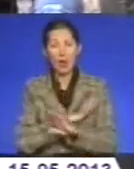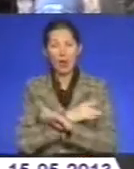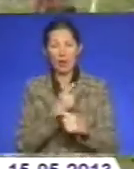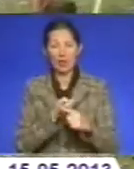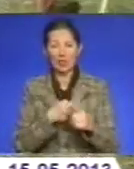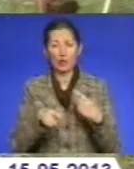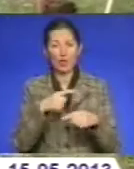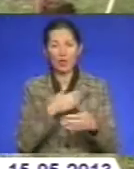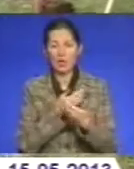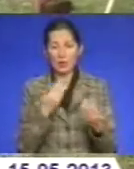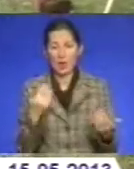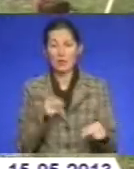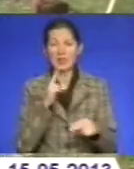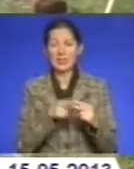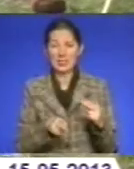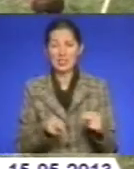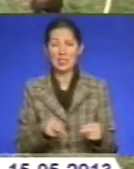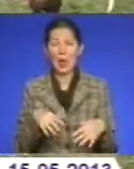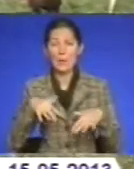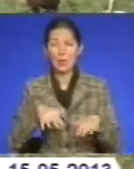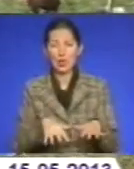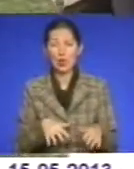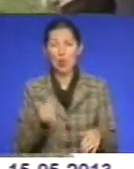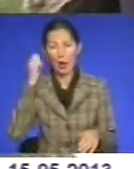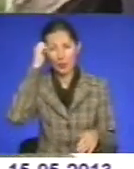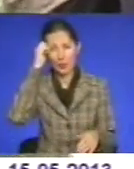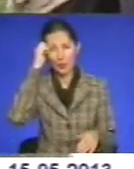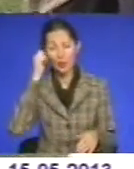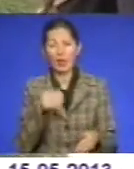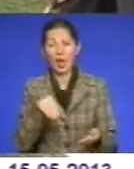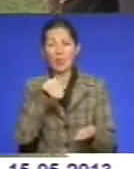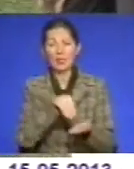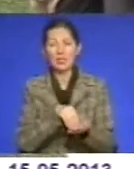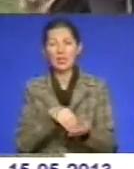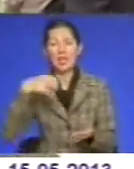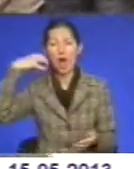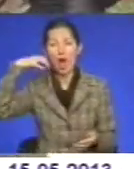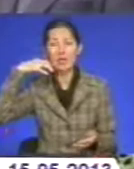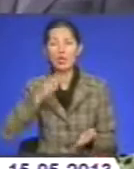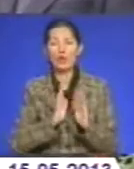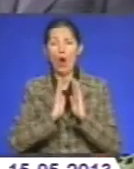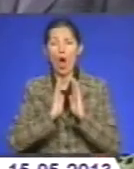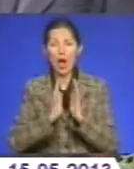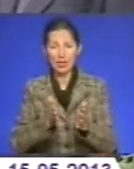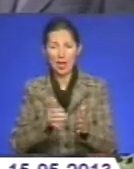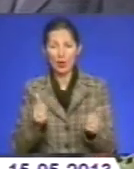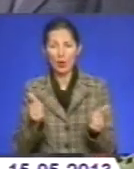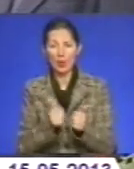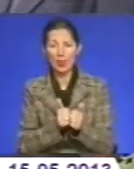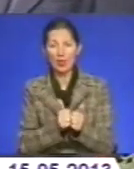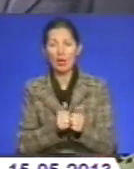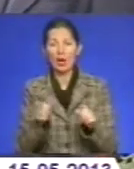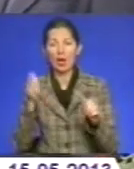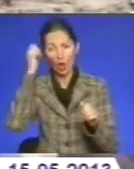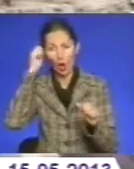реквієму представники обласної ради та районів Тернопільщини висадили Калинову алею біля меморіального комплексу «Молотківська